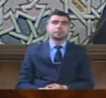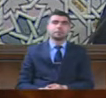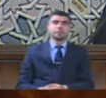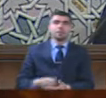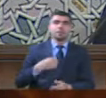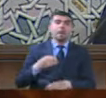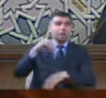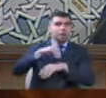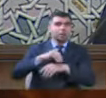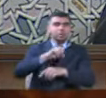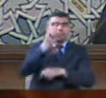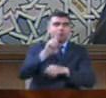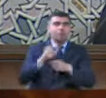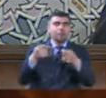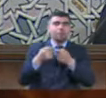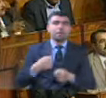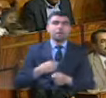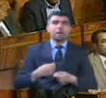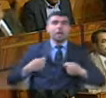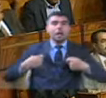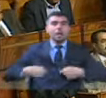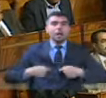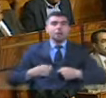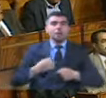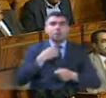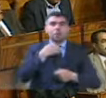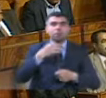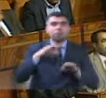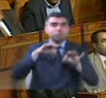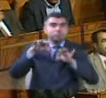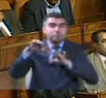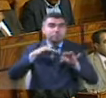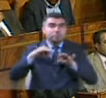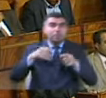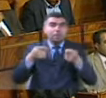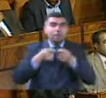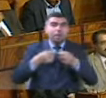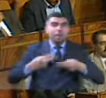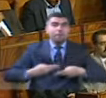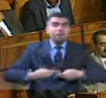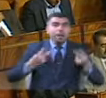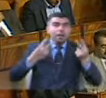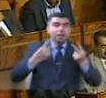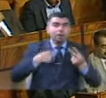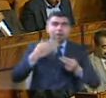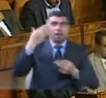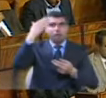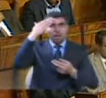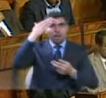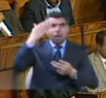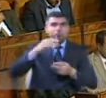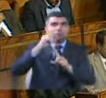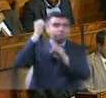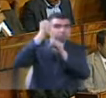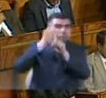تعقيب. سيد رئيس الحكومة، نحن لم نسألك عما هو استراتيجي بل عما هو إجرائي، لأننا نحن واعون بأن زمن الإصلاح ليس